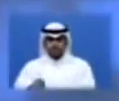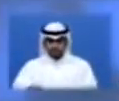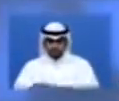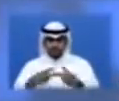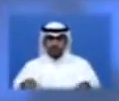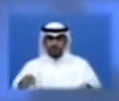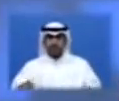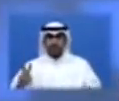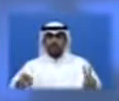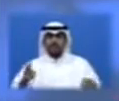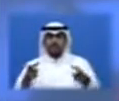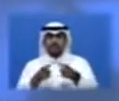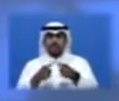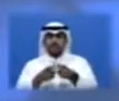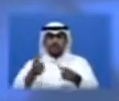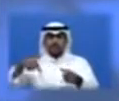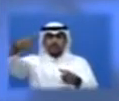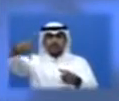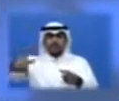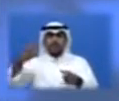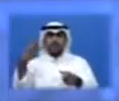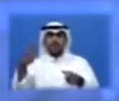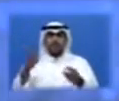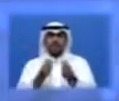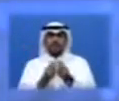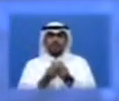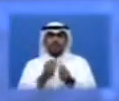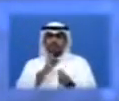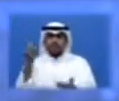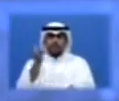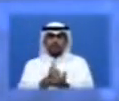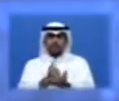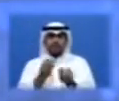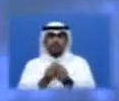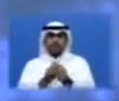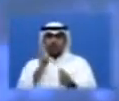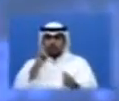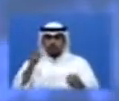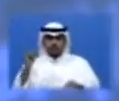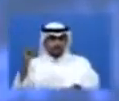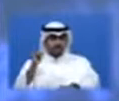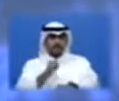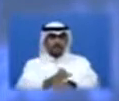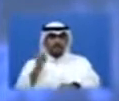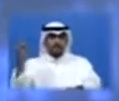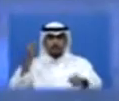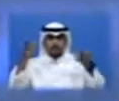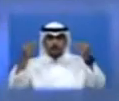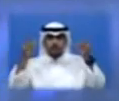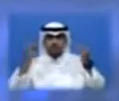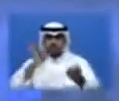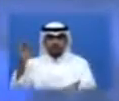انطلقت اليوم فعاليات الاجتماع 36 للفريق التقني لقواعد المعلومات الإسكانية لشؤون